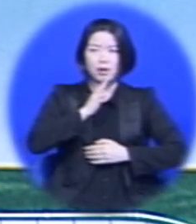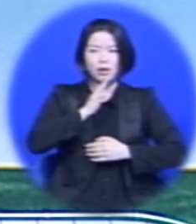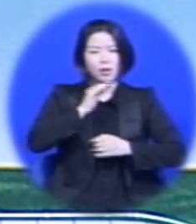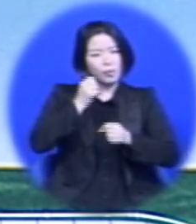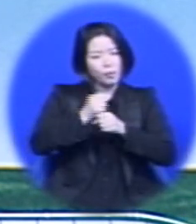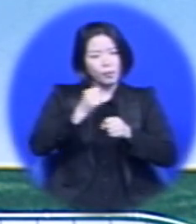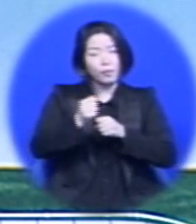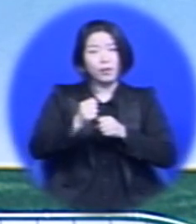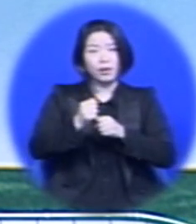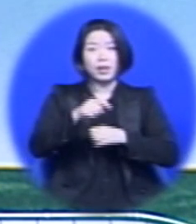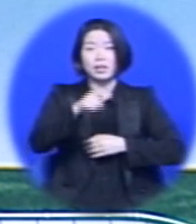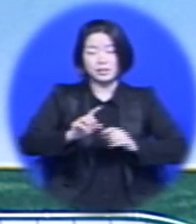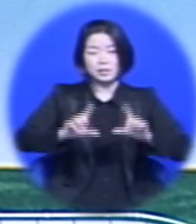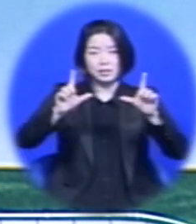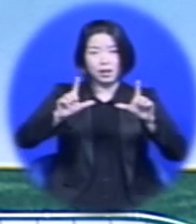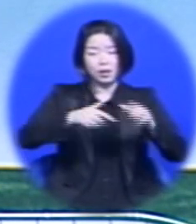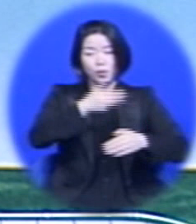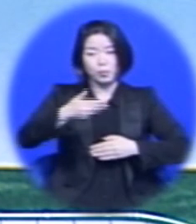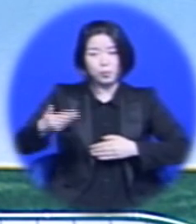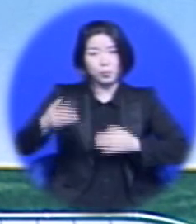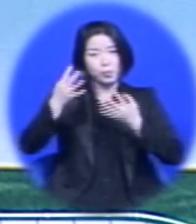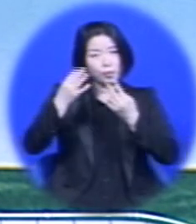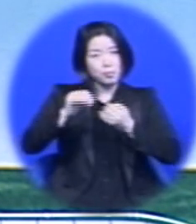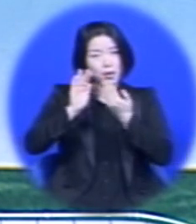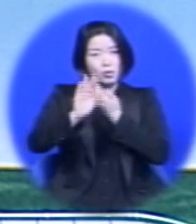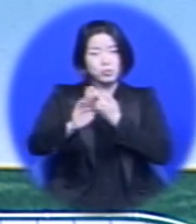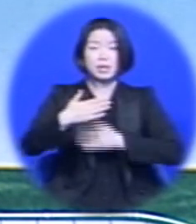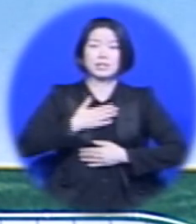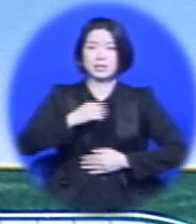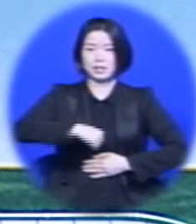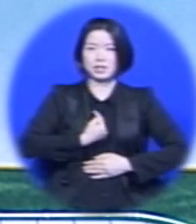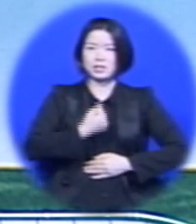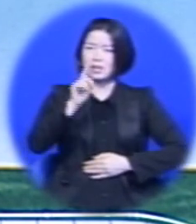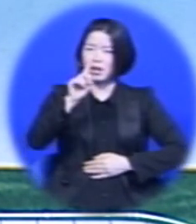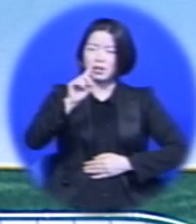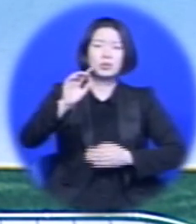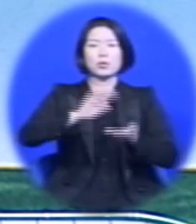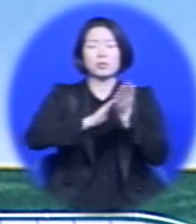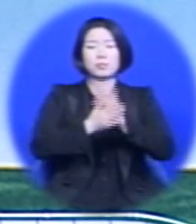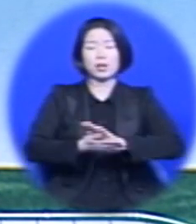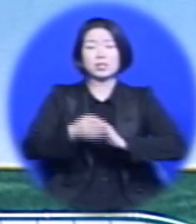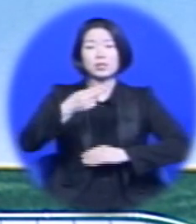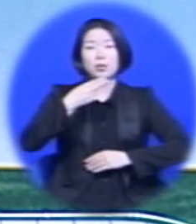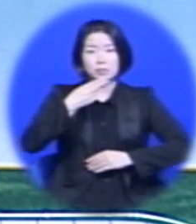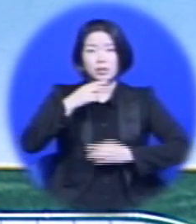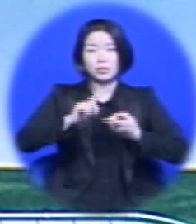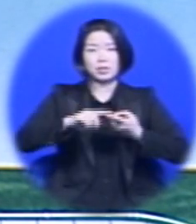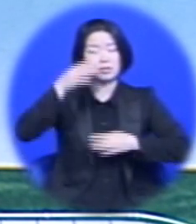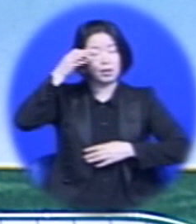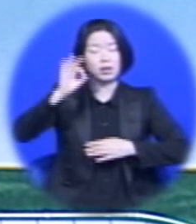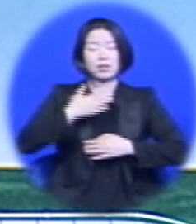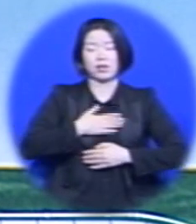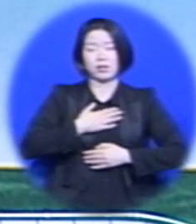없게도 그 날이 지난 얼마 후에 저 자신은 하나도 변하지 않았다는 사실을 깨달았습니다